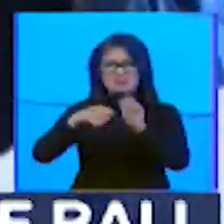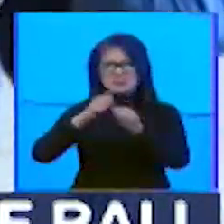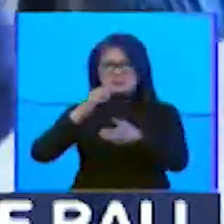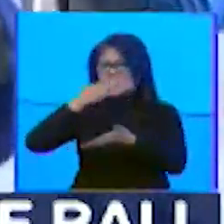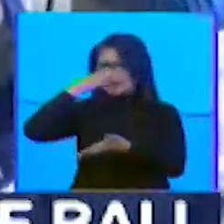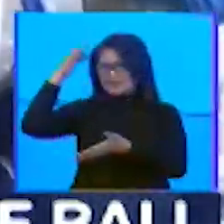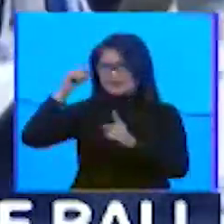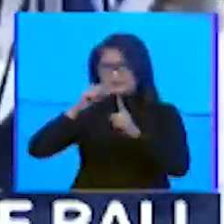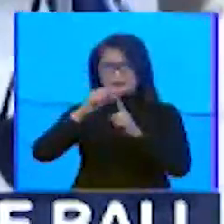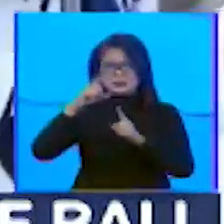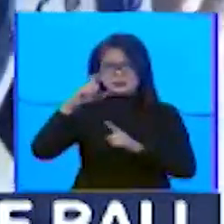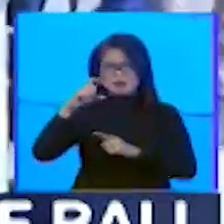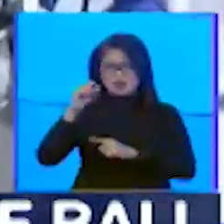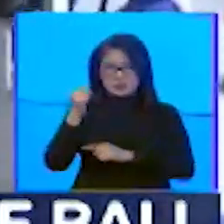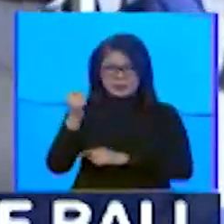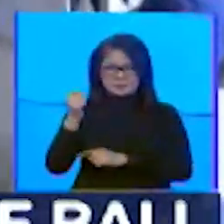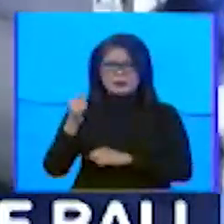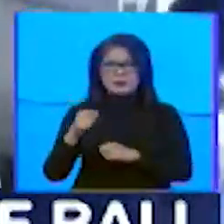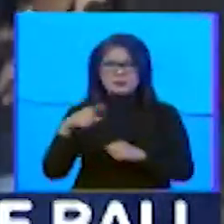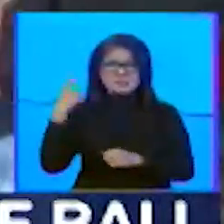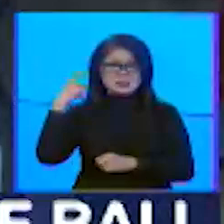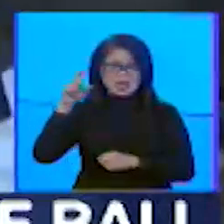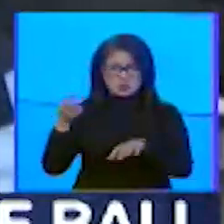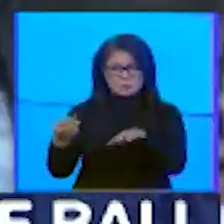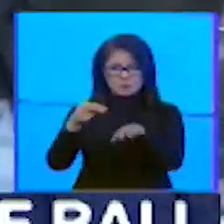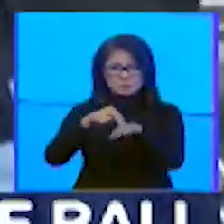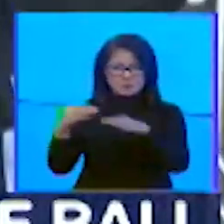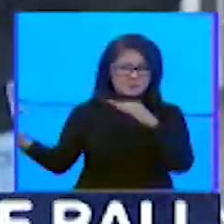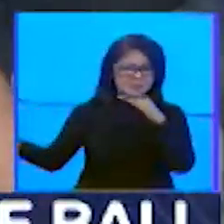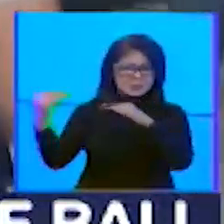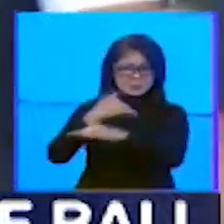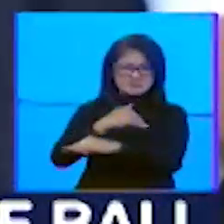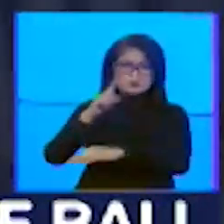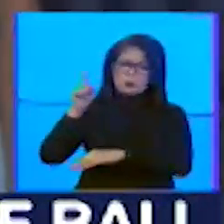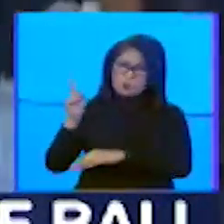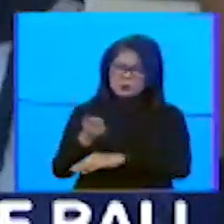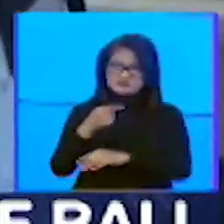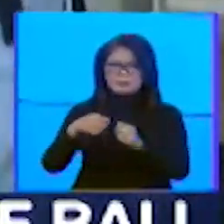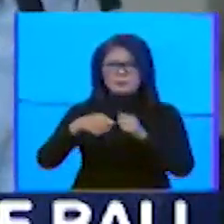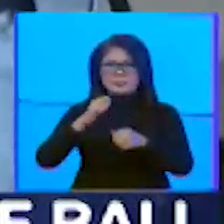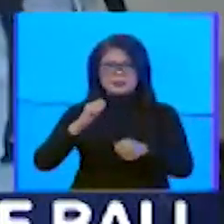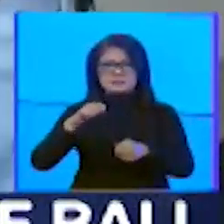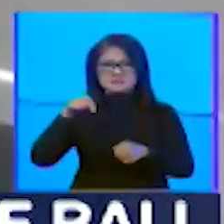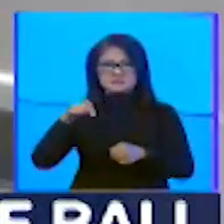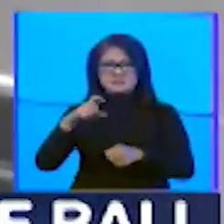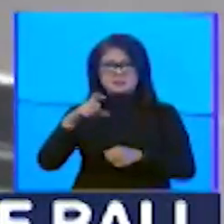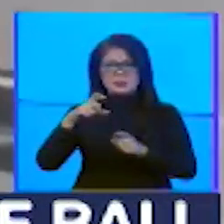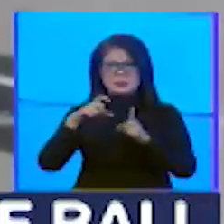PCR. Calon penumpang melalui jalur udara juga wajib mengisi aplikasi e-hak Indonesia.